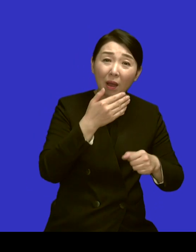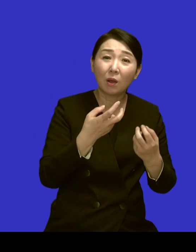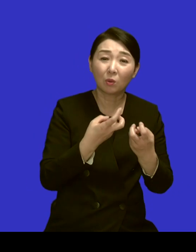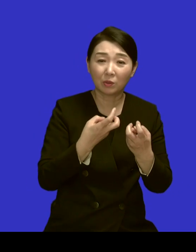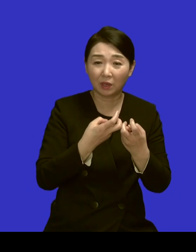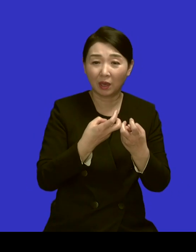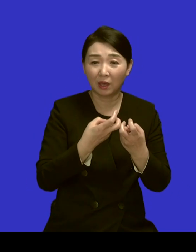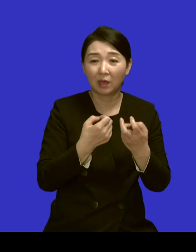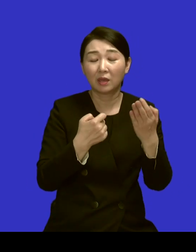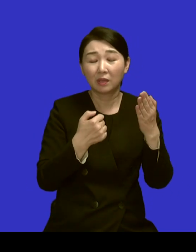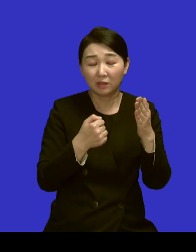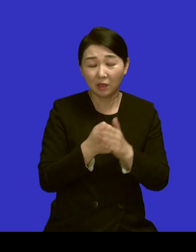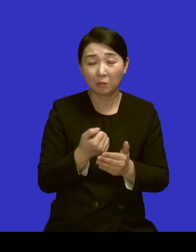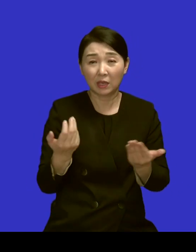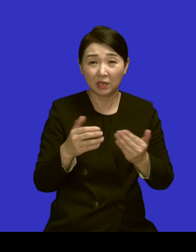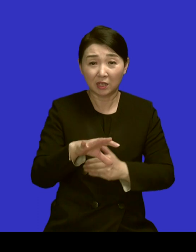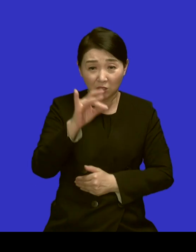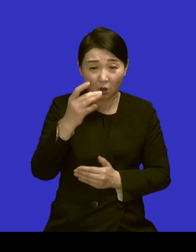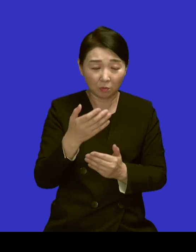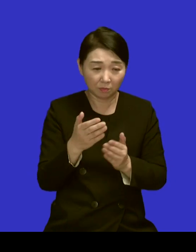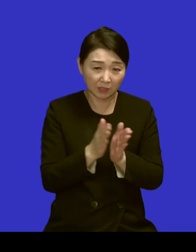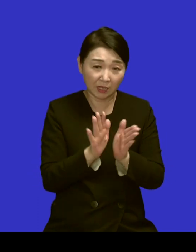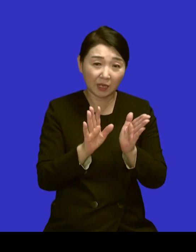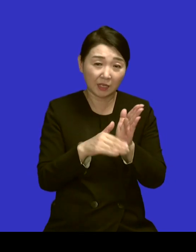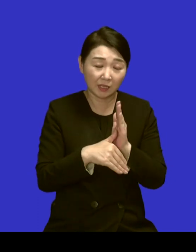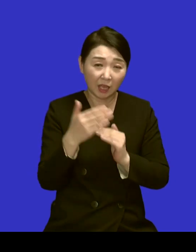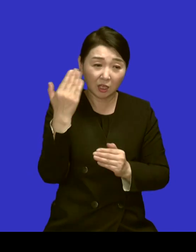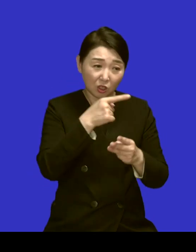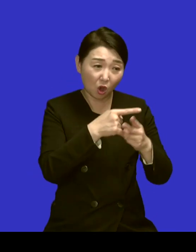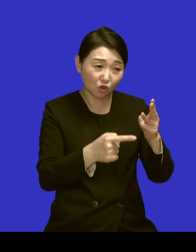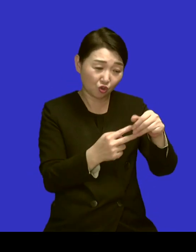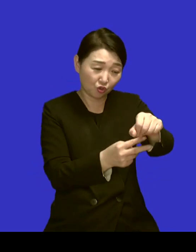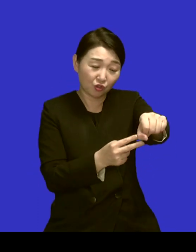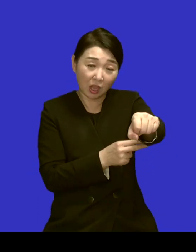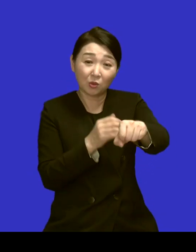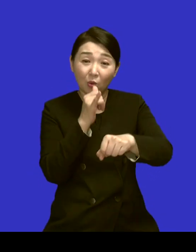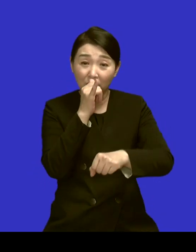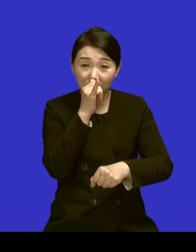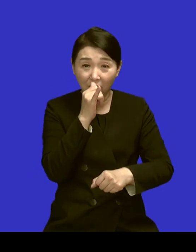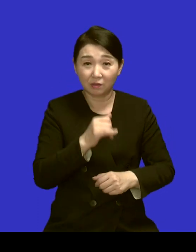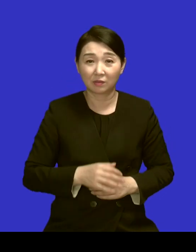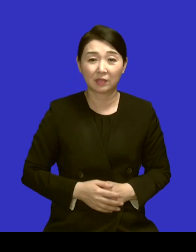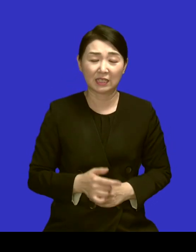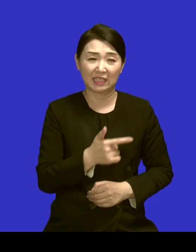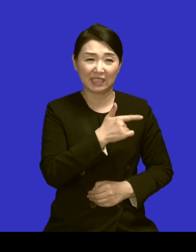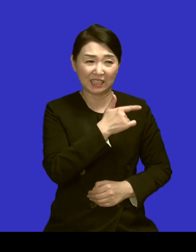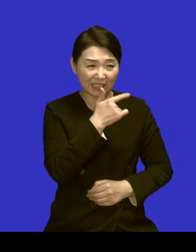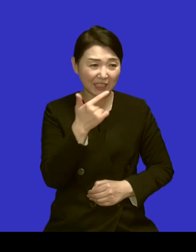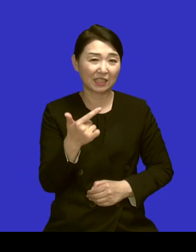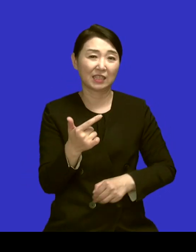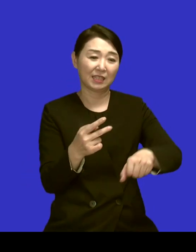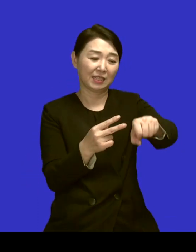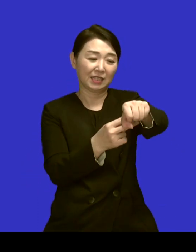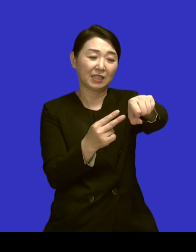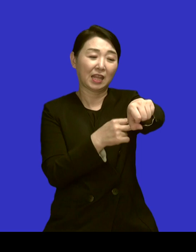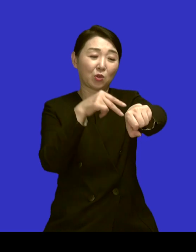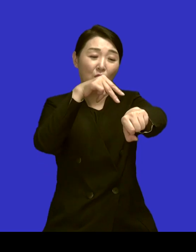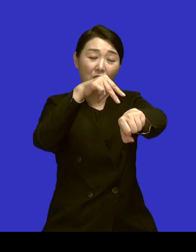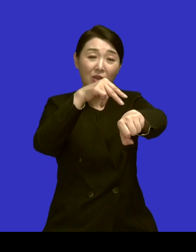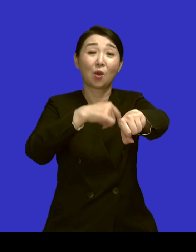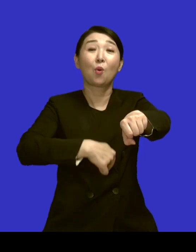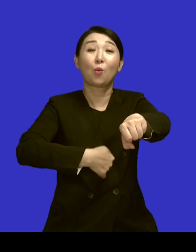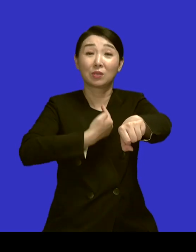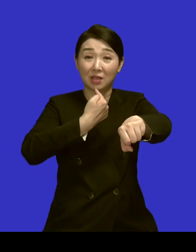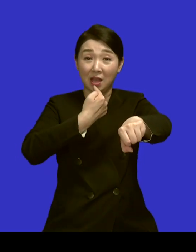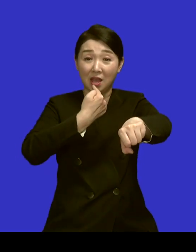때는 청주대교라고 청주의 본정통 옆에 있는 가장 큰 대교 위가 있는데 그 대교 위에 그냥